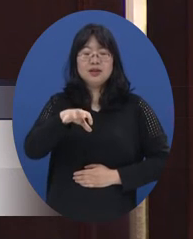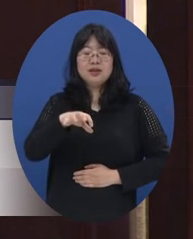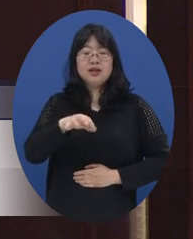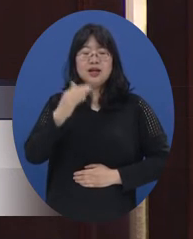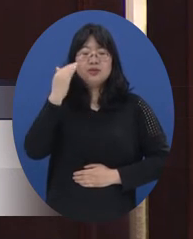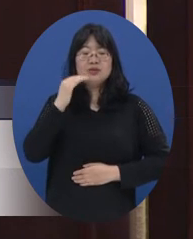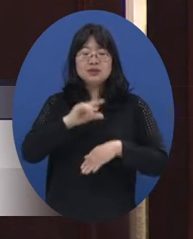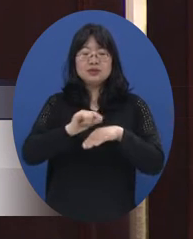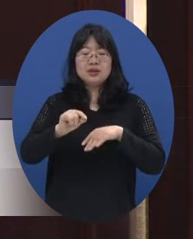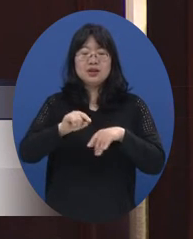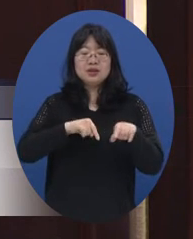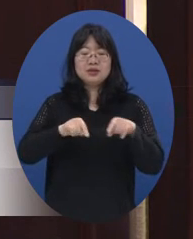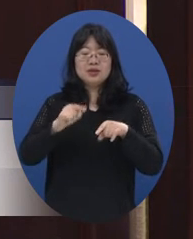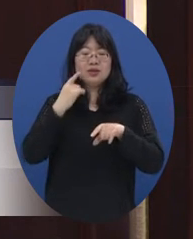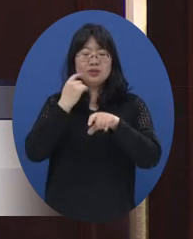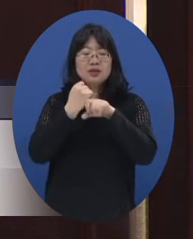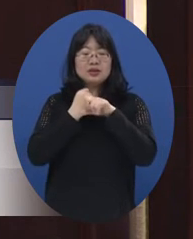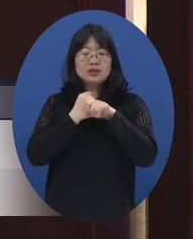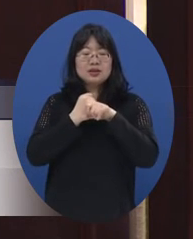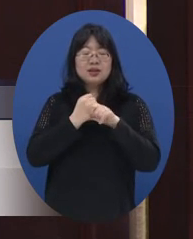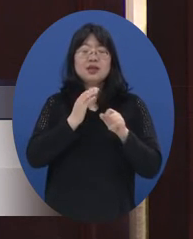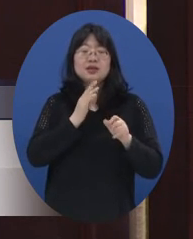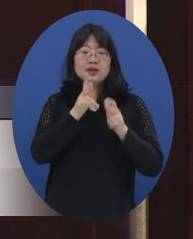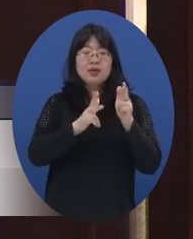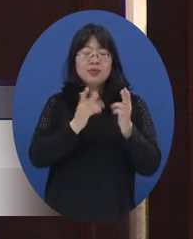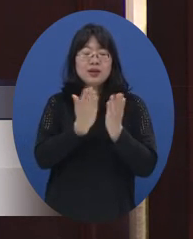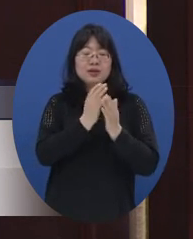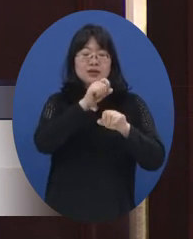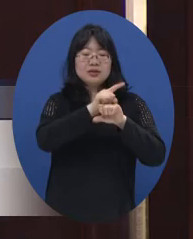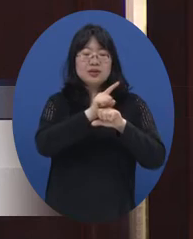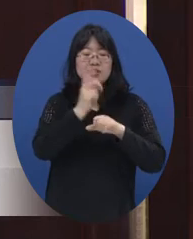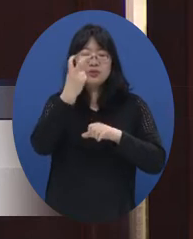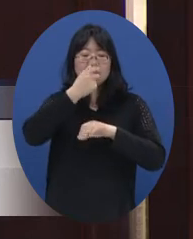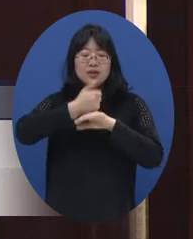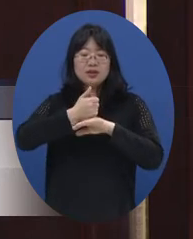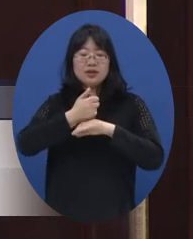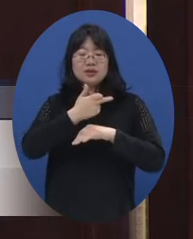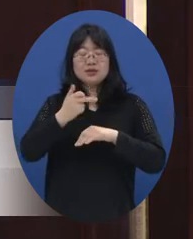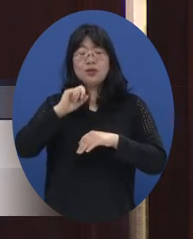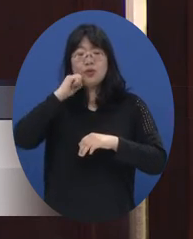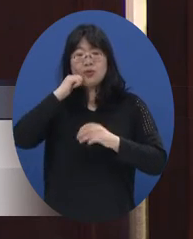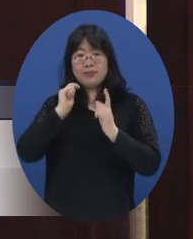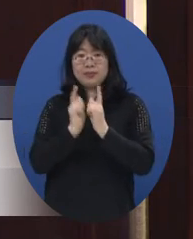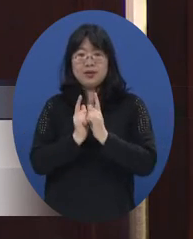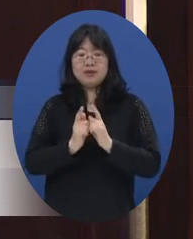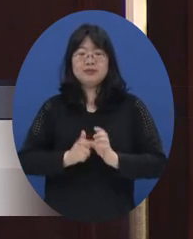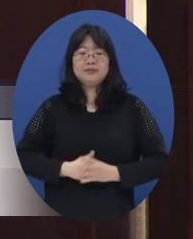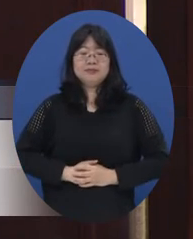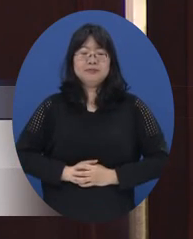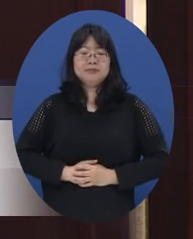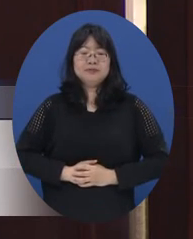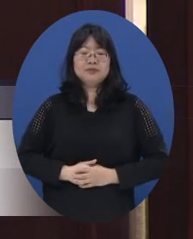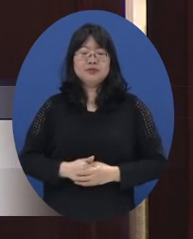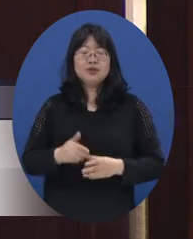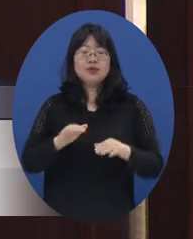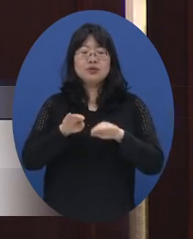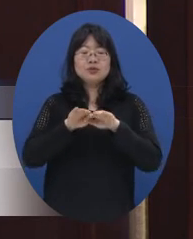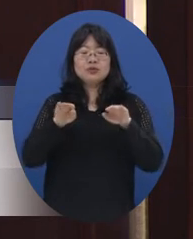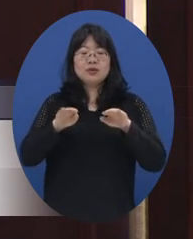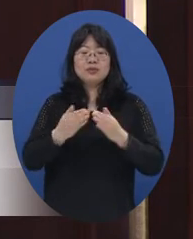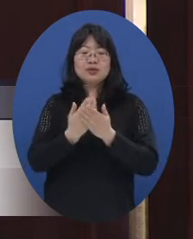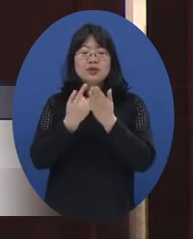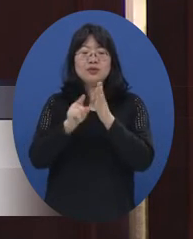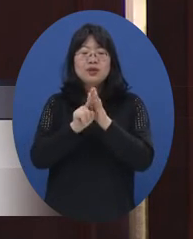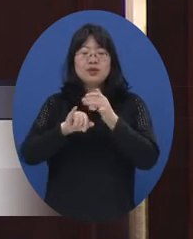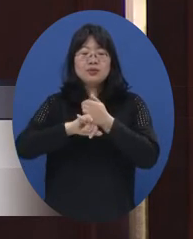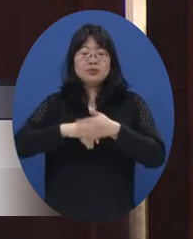연구원 의 사파 당성 조사결과에 길과 때문에 큰 어려움에 처해 있습니다 금영 발전을 위해